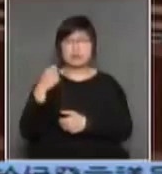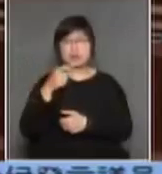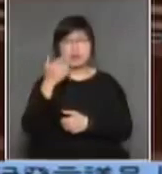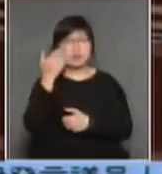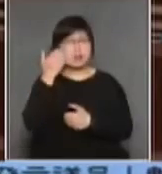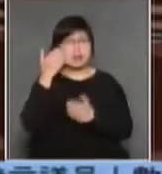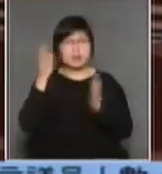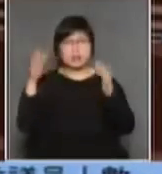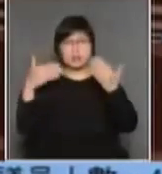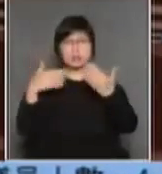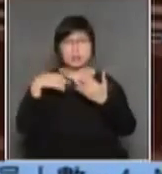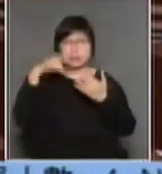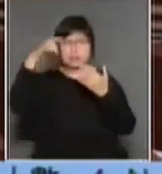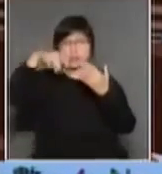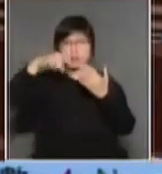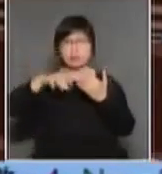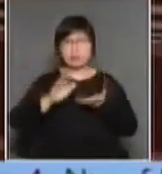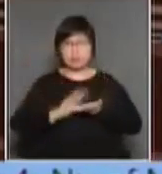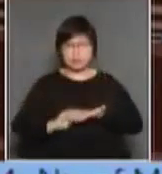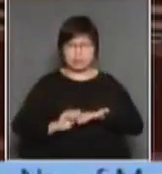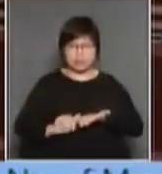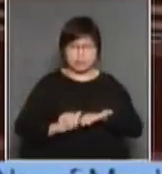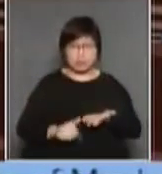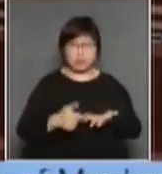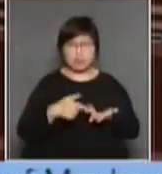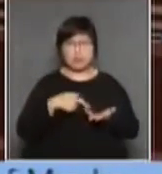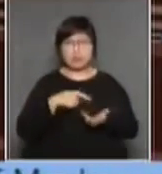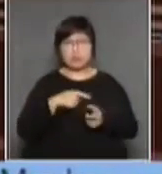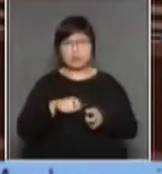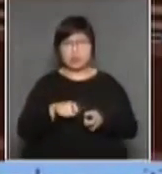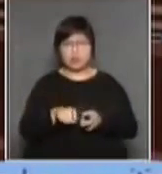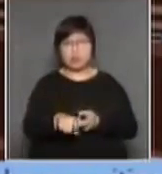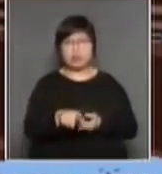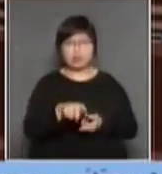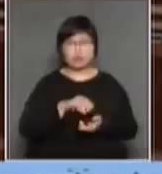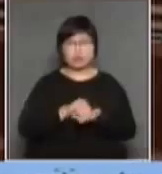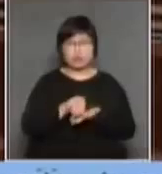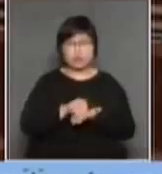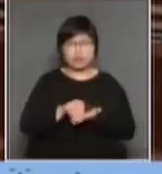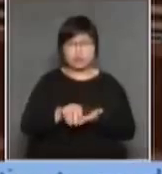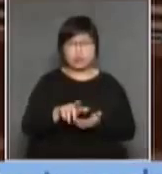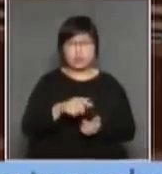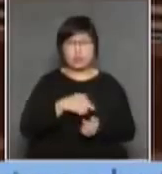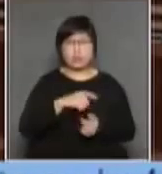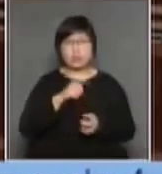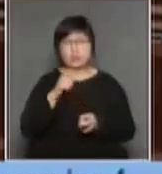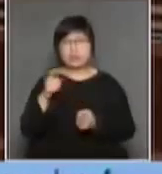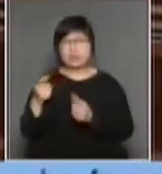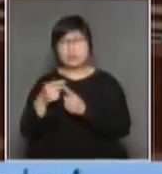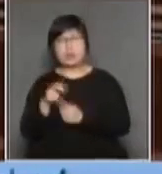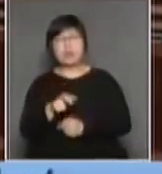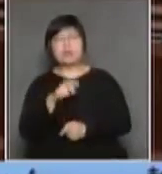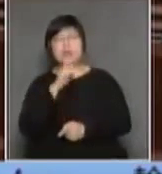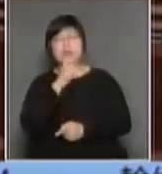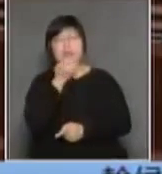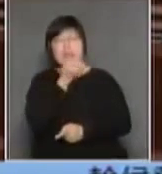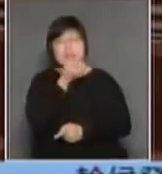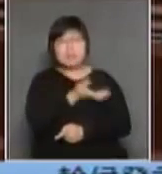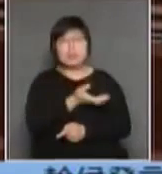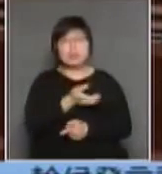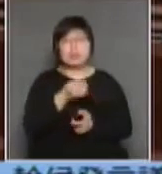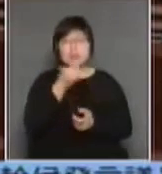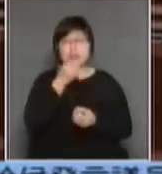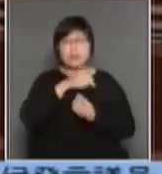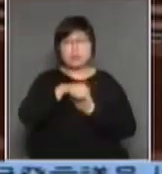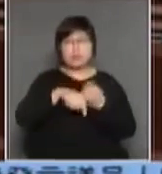滴水又好、潔淨服務又好、蟲鼠服務又好呢，市民都很有意見的。咁啊，事實上呢，食衛局呢嘅